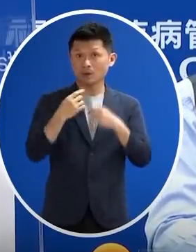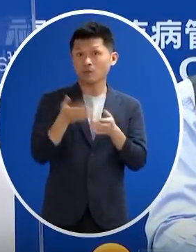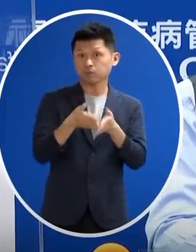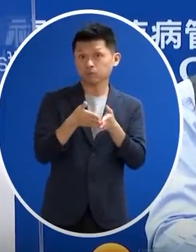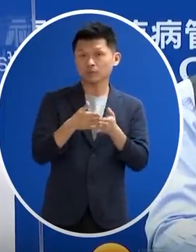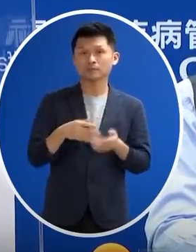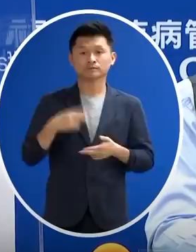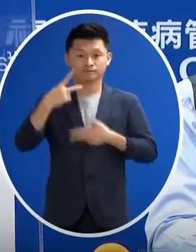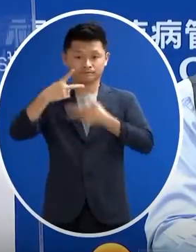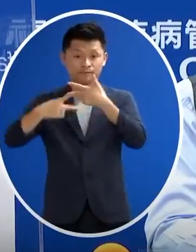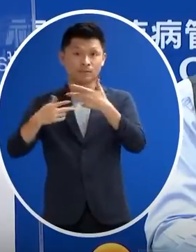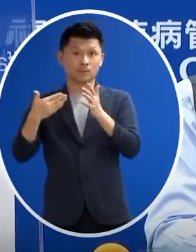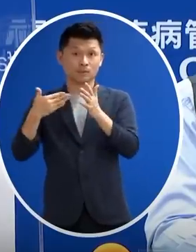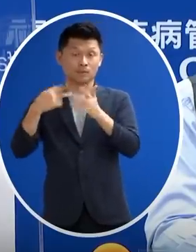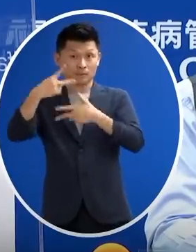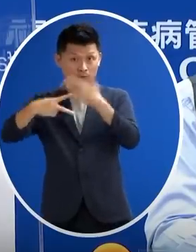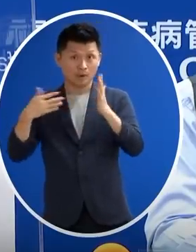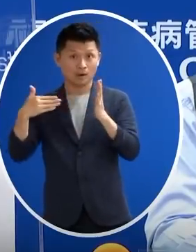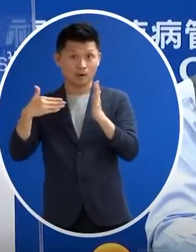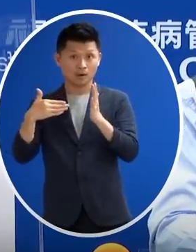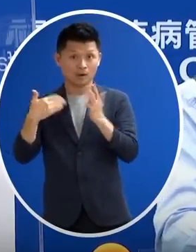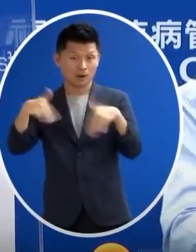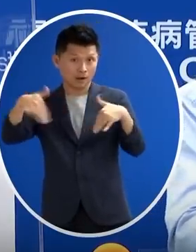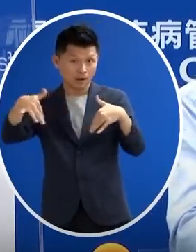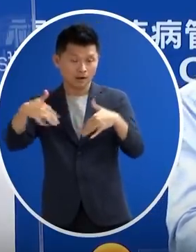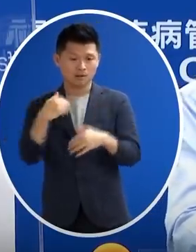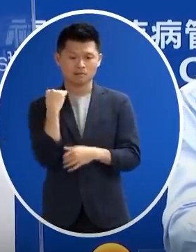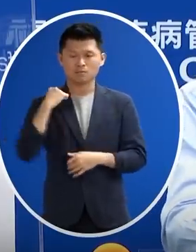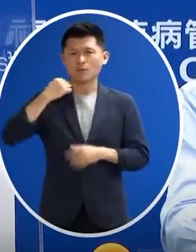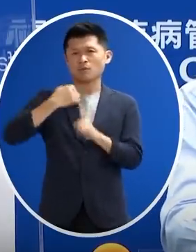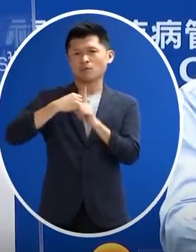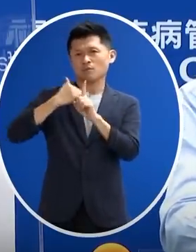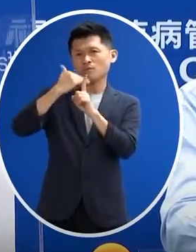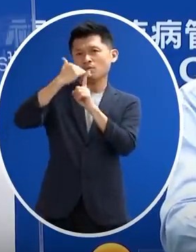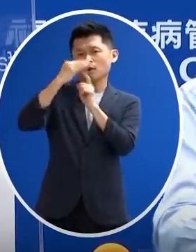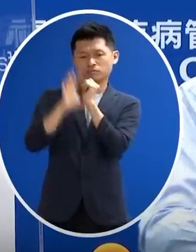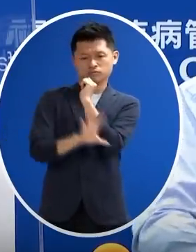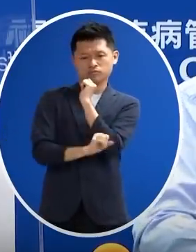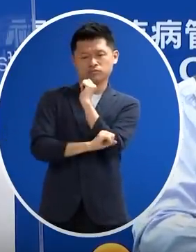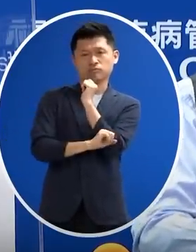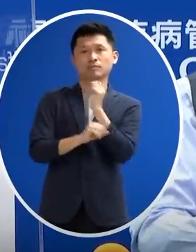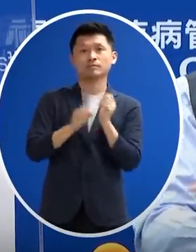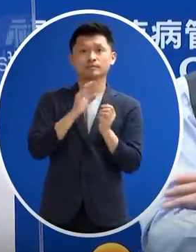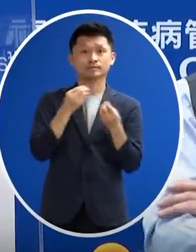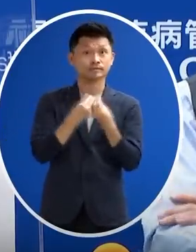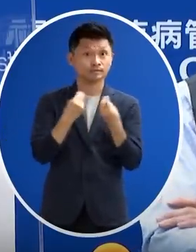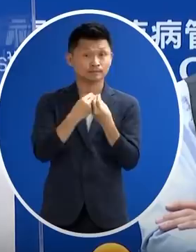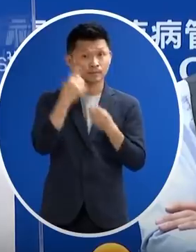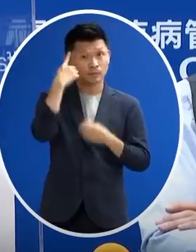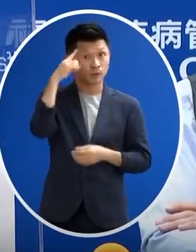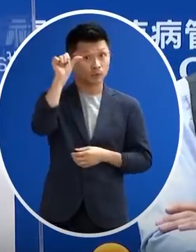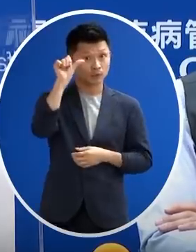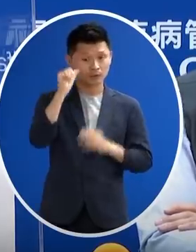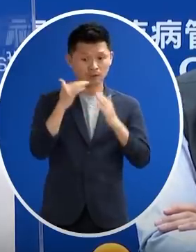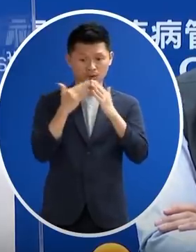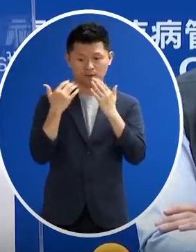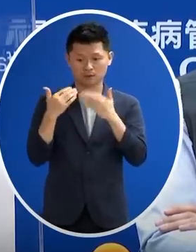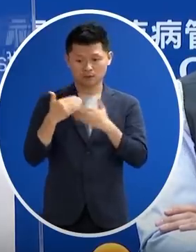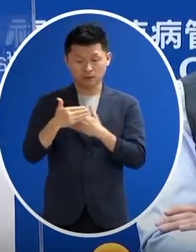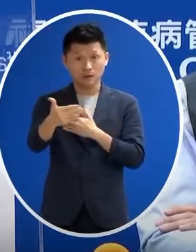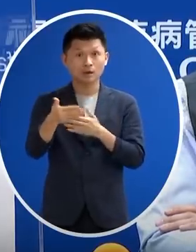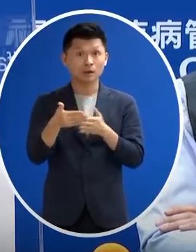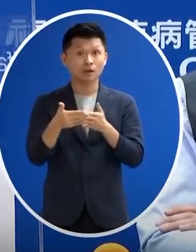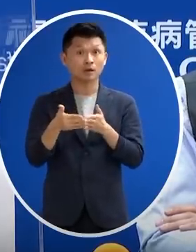2周，尚未具有完整的疫苗保护力，有一个初步的保护力，那我们要变成是5天的居家检疫，本来